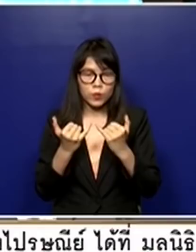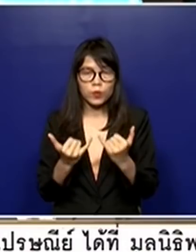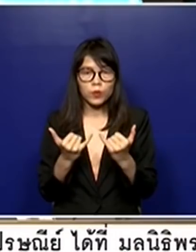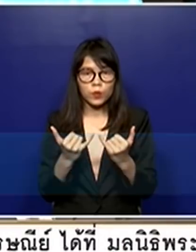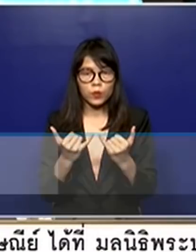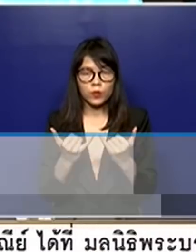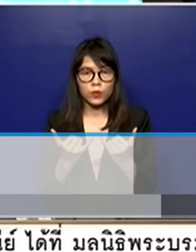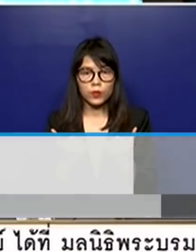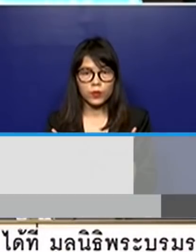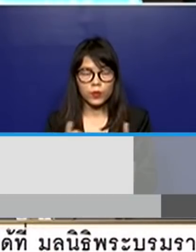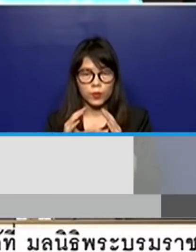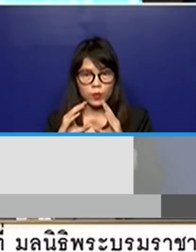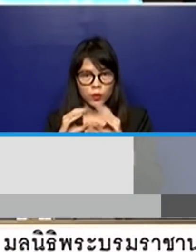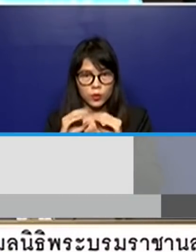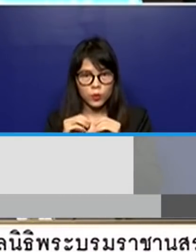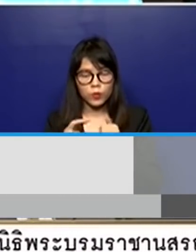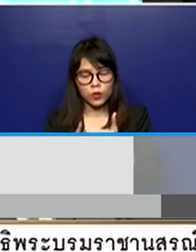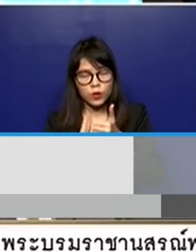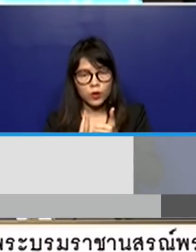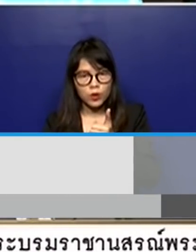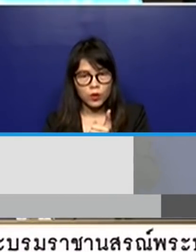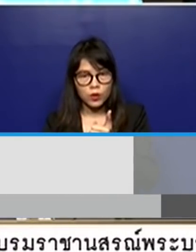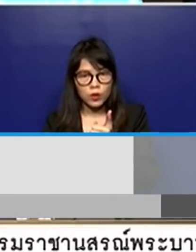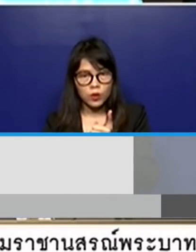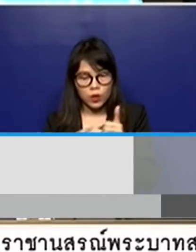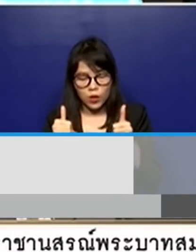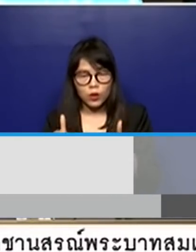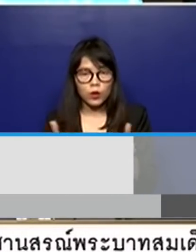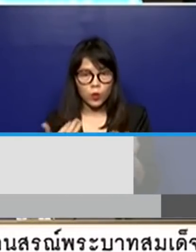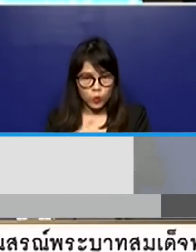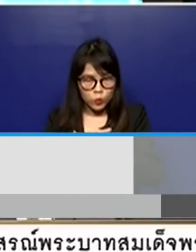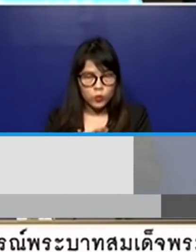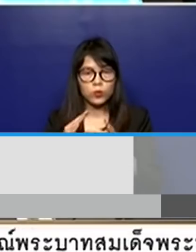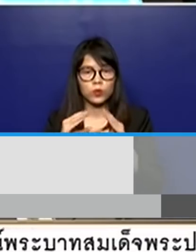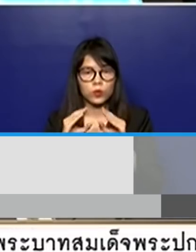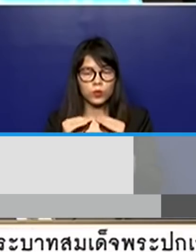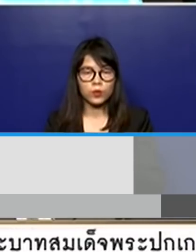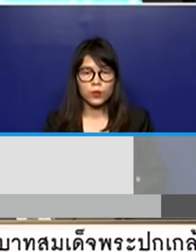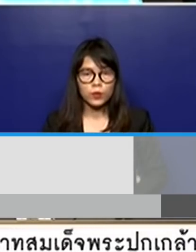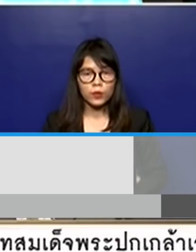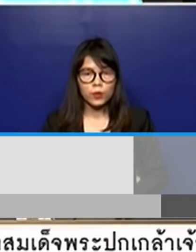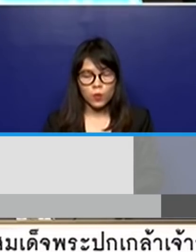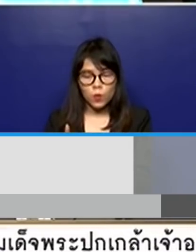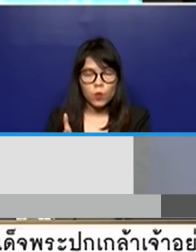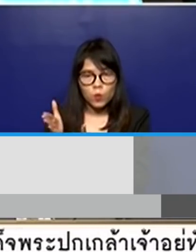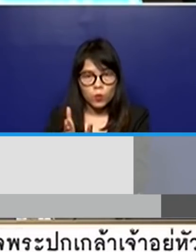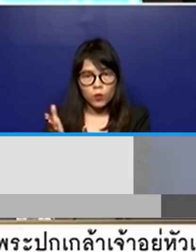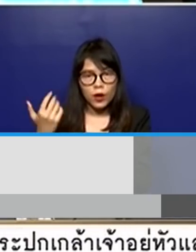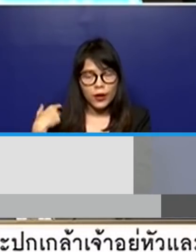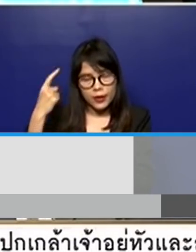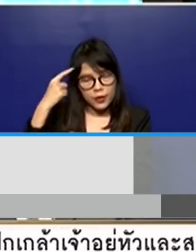านก็เป็นประธานที่ประชุมแล้วท่านรองประธานก็อยู่ด้วยโดยผู้นำฝ่ายค้านเนี่ยนะครับรับปากในที่ประชุมนะ